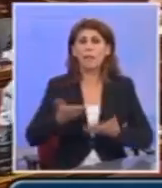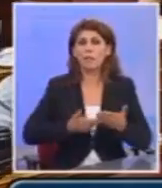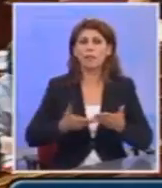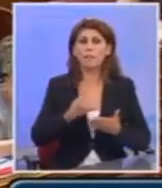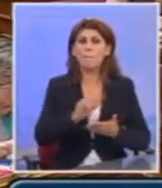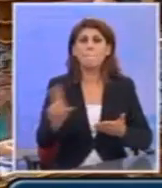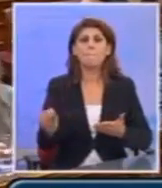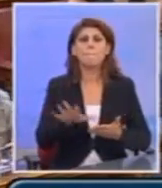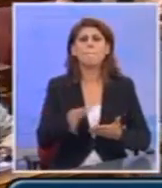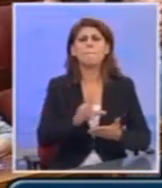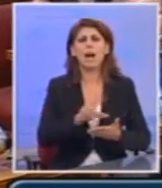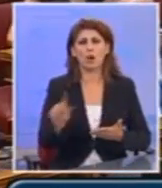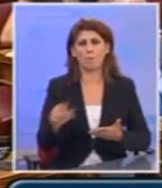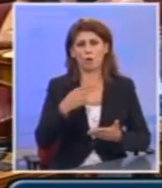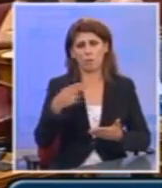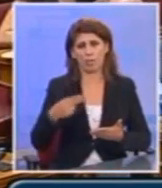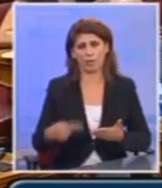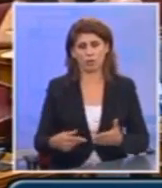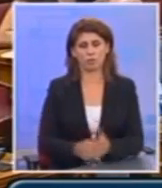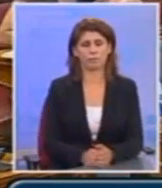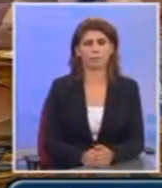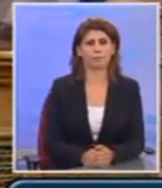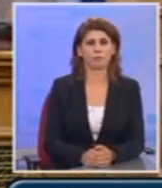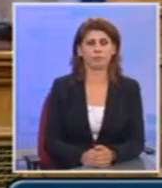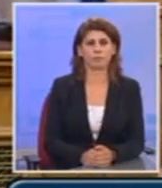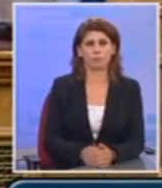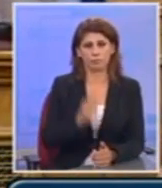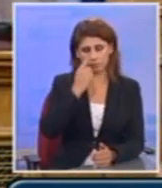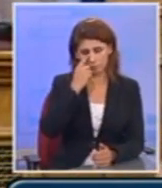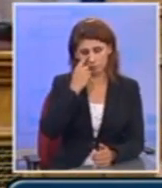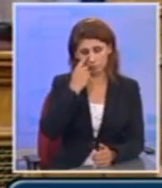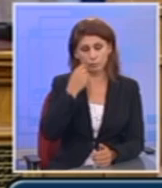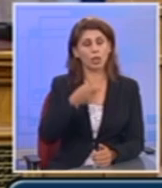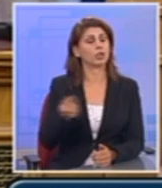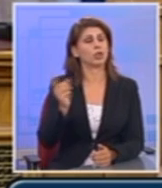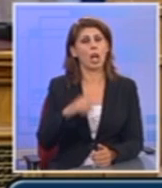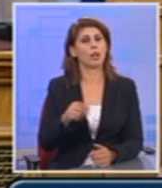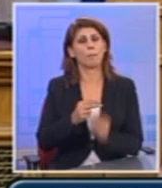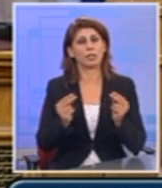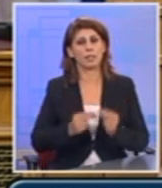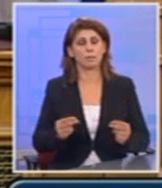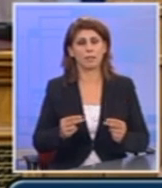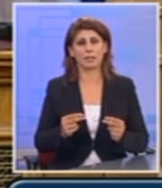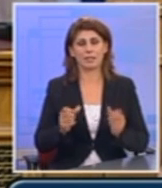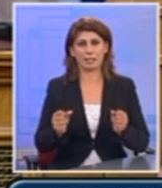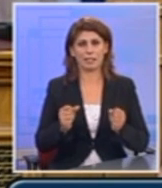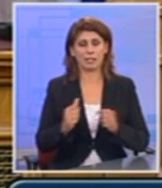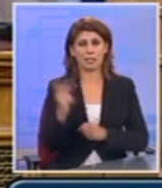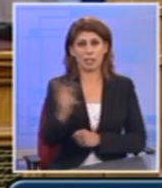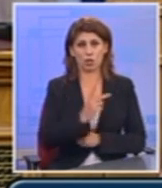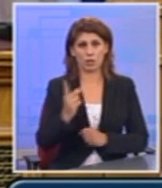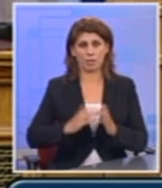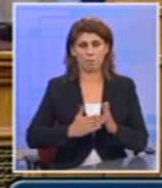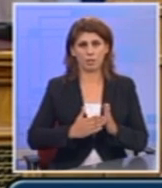υποθέσεων όσον αφορά τώρα και τελειώνω τον έμφυλο αντίκτυπο της κρίσης οι περικοπές στις κοινωνικές υπηρεσίες ως απόρροια